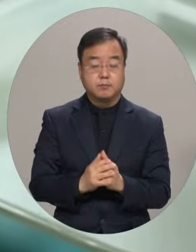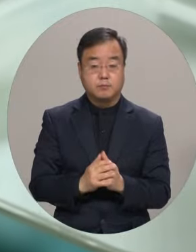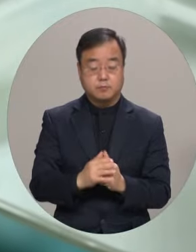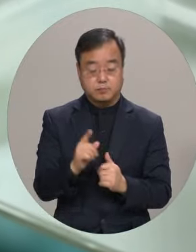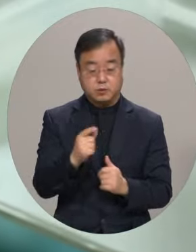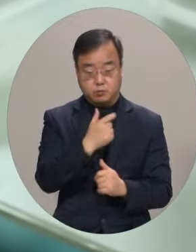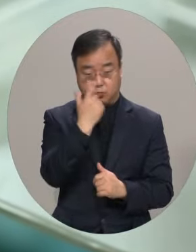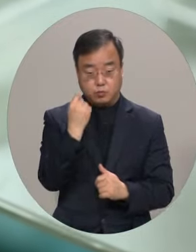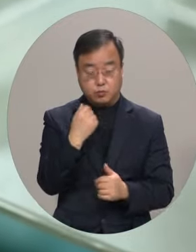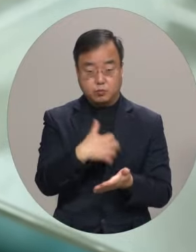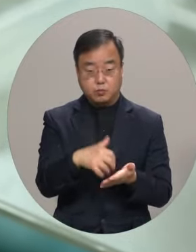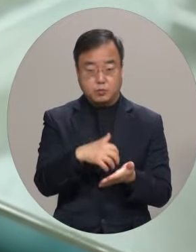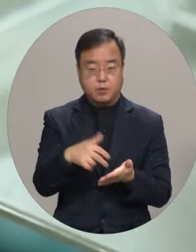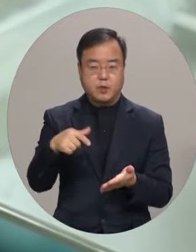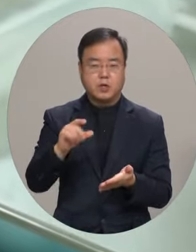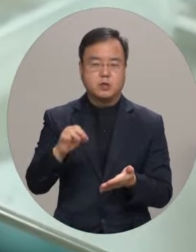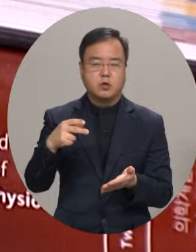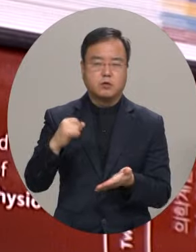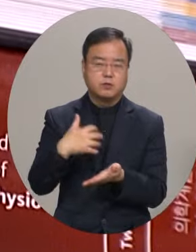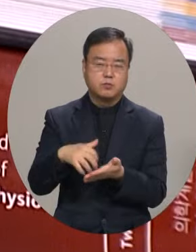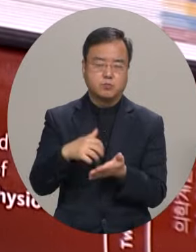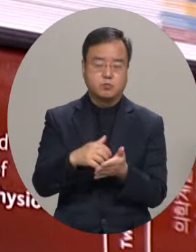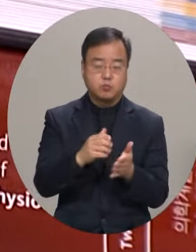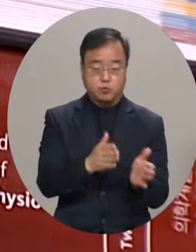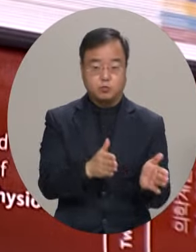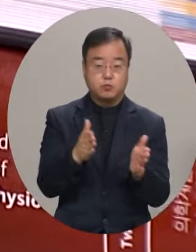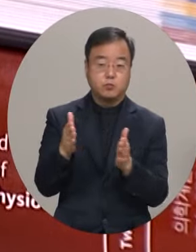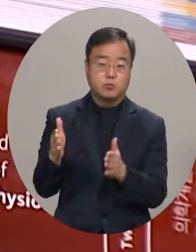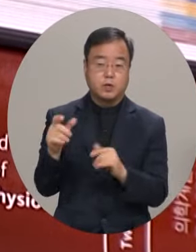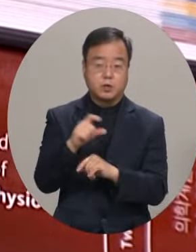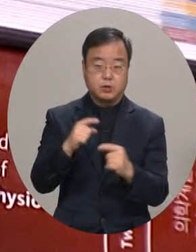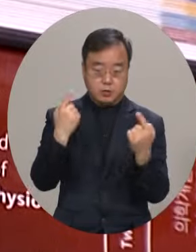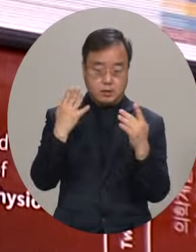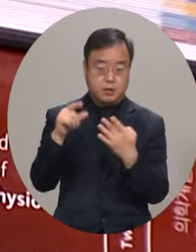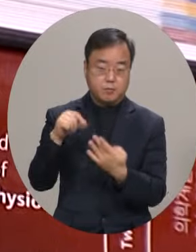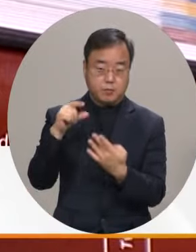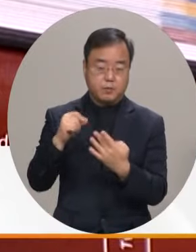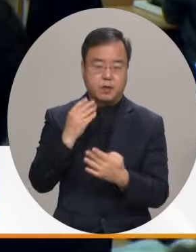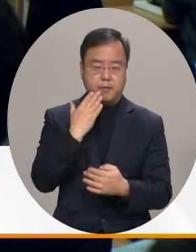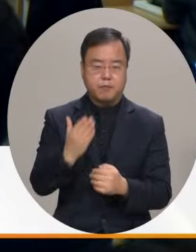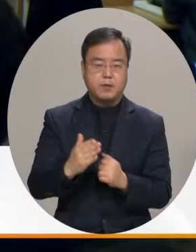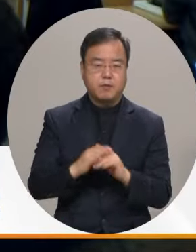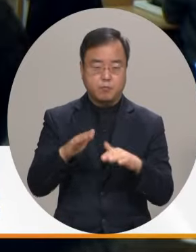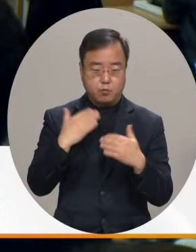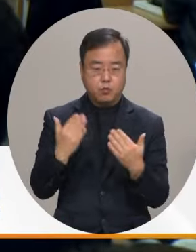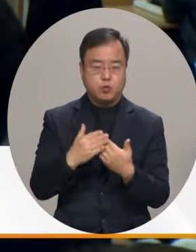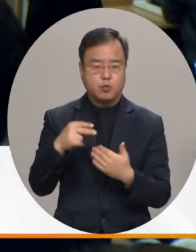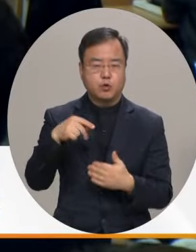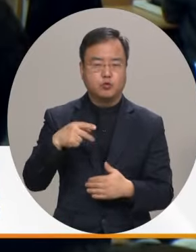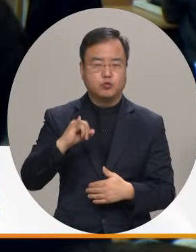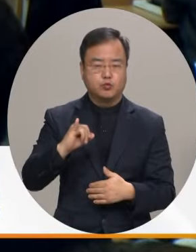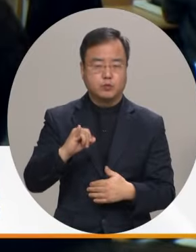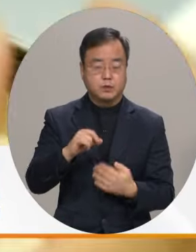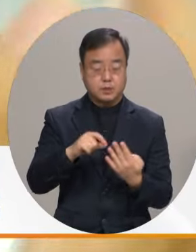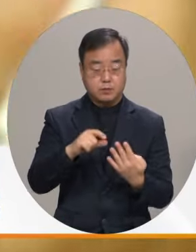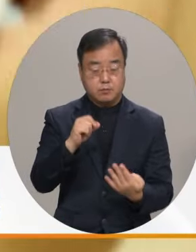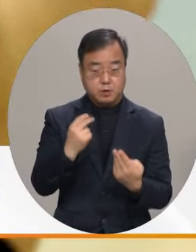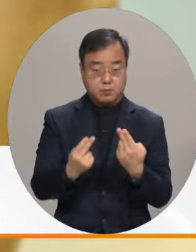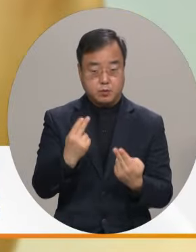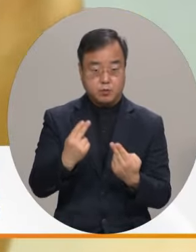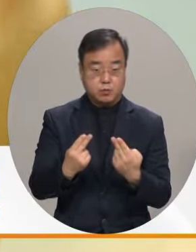정시모집 정원으로 이월된 대학 그만큼 더 뽑을 수 있게 됩니다 전체 수시 선발인원 대비 미충원율 2%